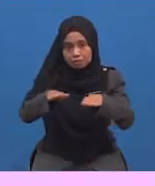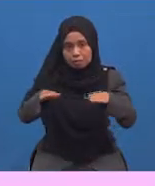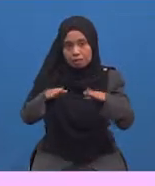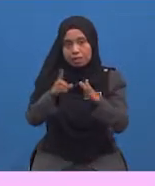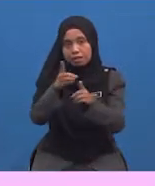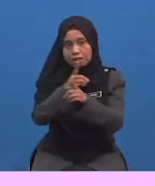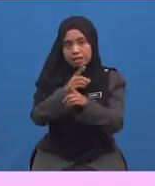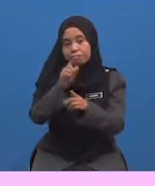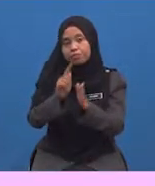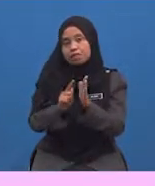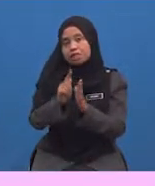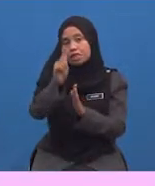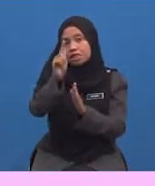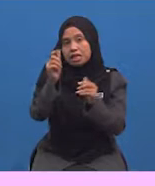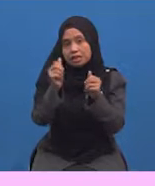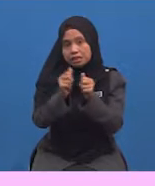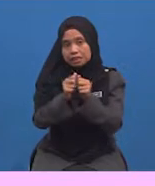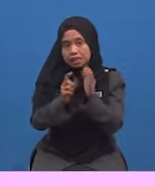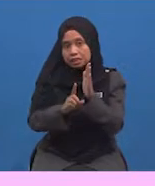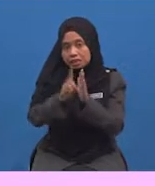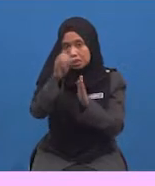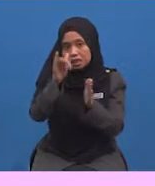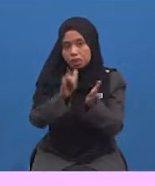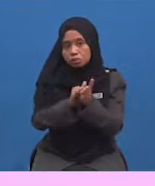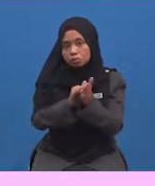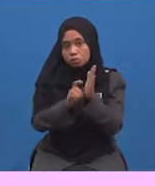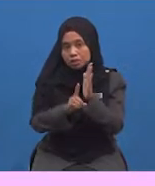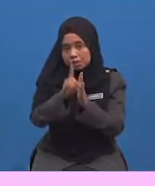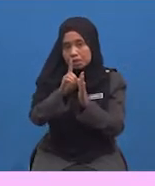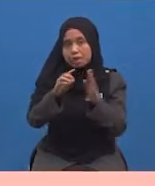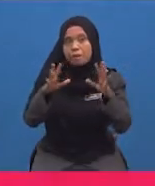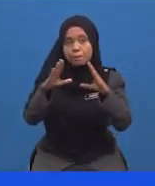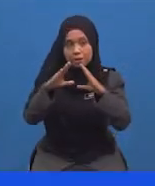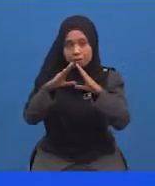tinggi. Ingat, tinggi tersebut ialah tinggi piramid ya.